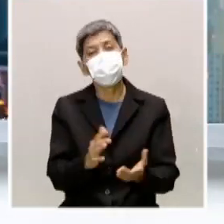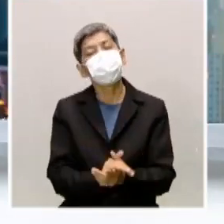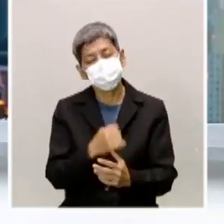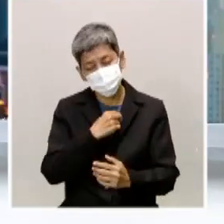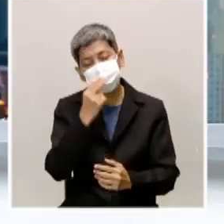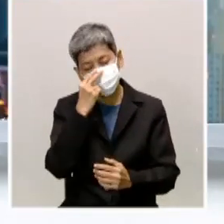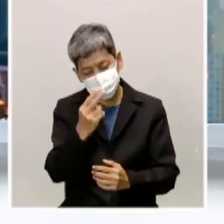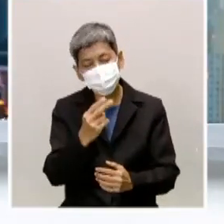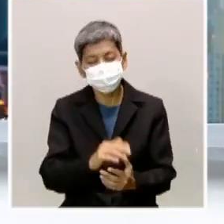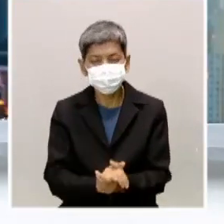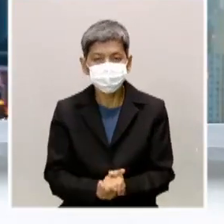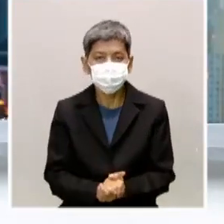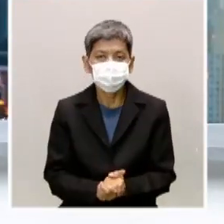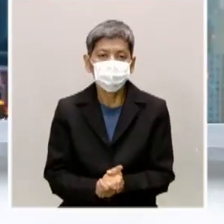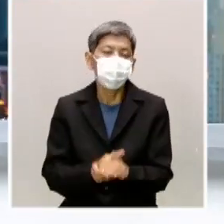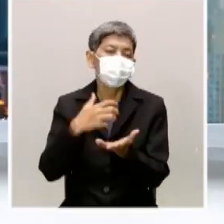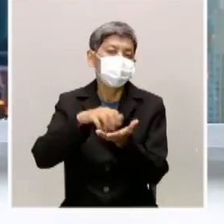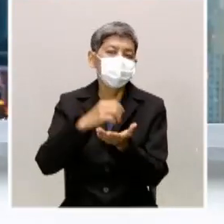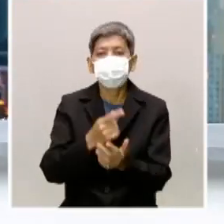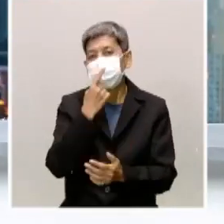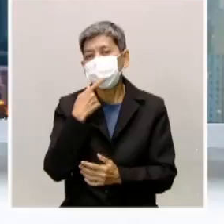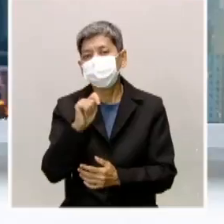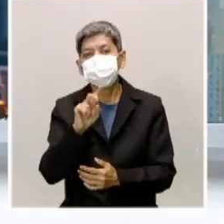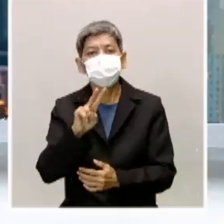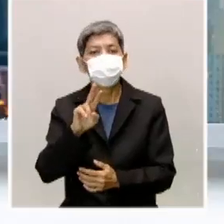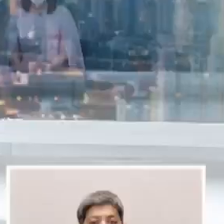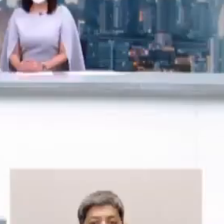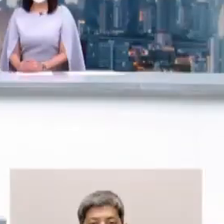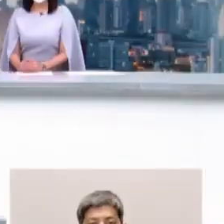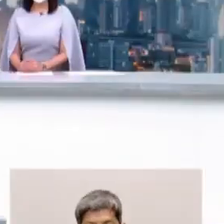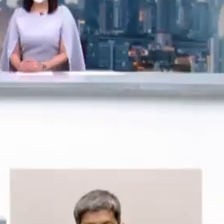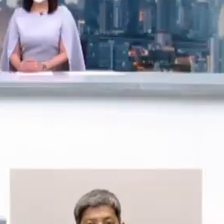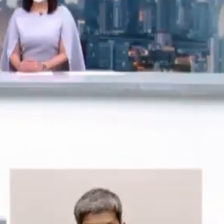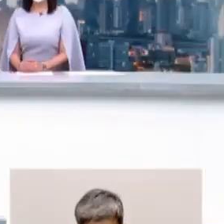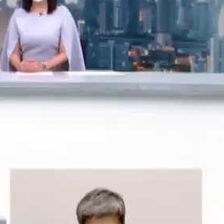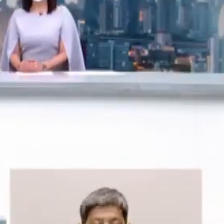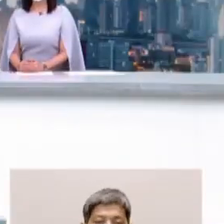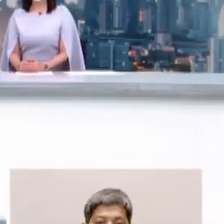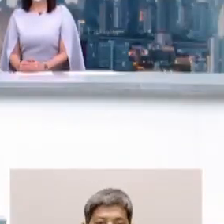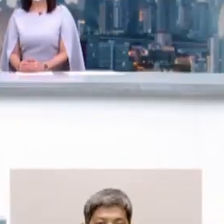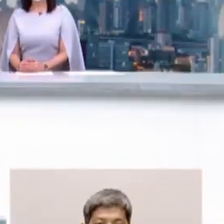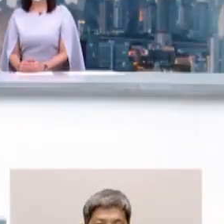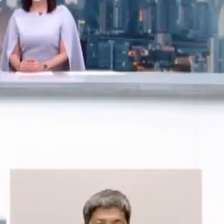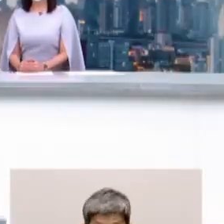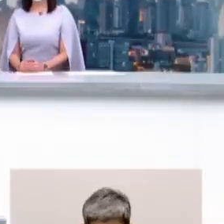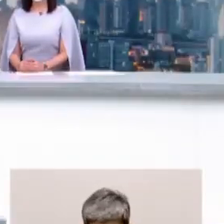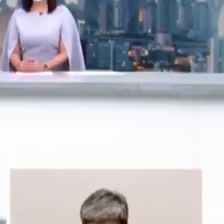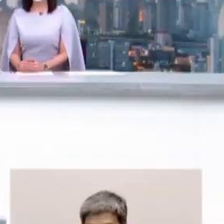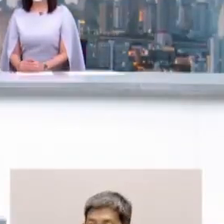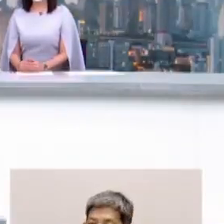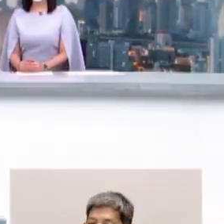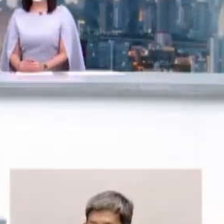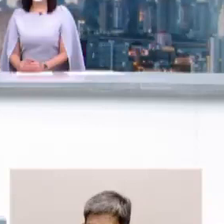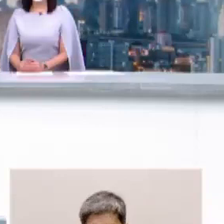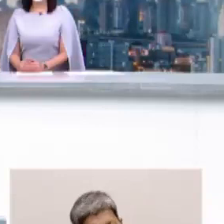ติดตามพร้อมกันกับคุณสุภาพรเอลเดรจผ่าน True Be Room ครับสวัสดีครับ สวัสดีค่ะ สวัสดีค่ะคุณนิวคุณจูคุณผู้ชมคะท่าทีของรัฐบาล